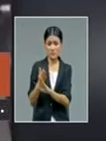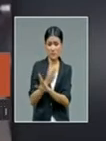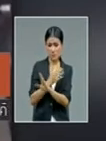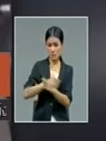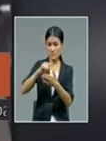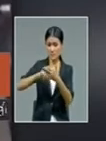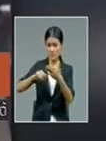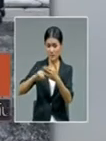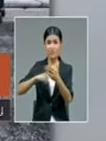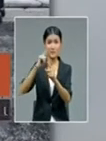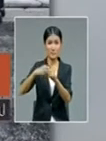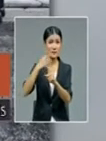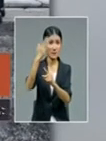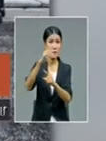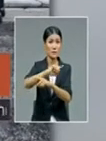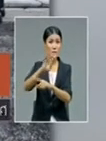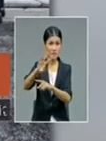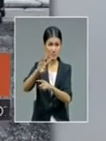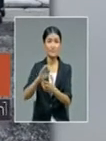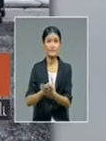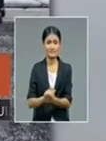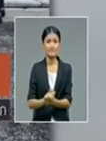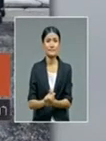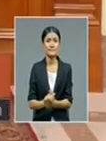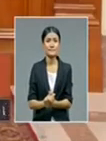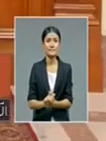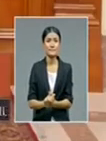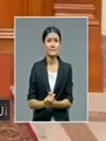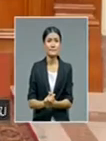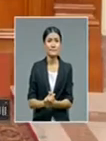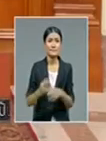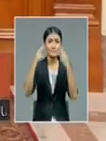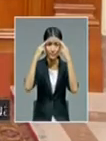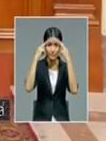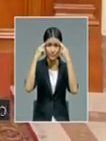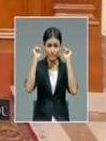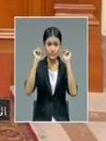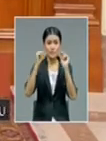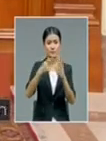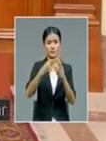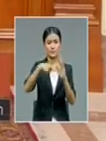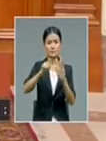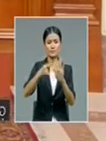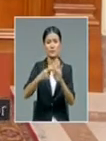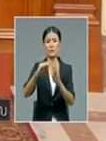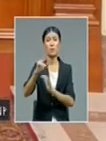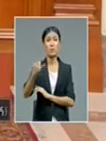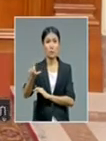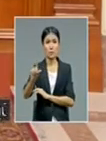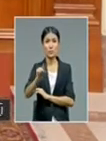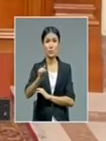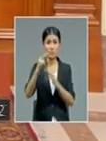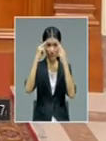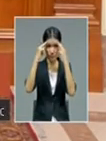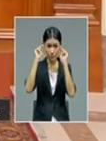ขึ้นในเดือนหน้า4มีนาคมนี้ค่ะ ทางด้านนายกรัฐมนตรีเปาโลเจนติโลนีนะคะได้ออกมาประณามเหตุดังกล่าวพร้อมกับระ